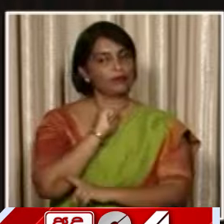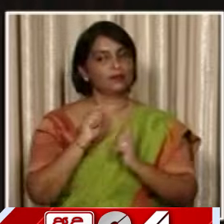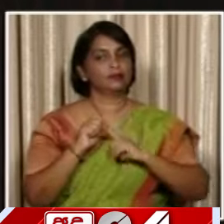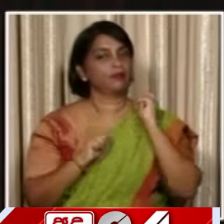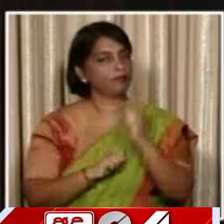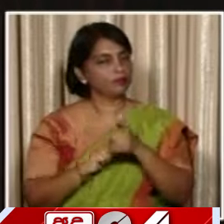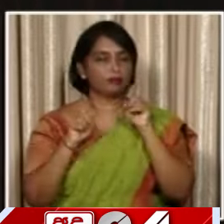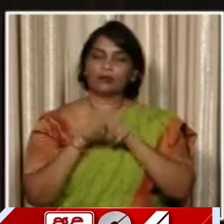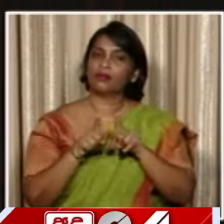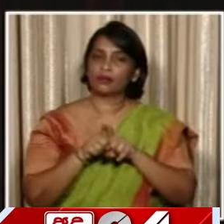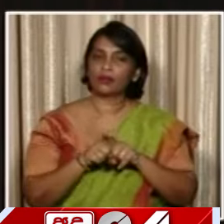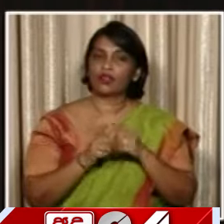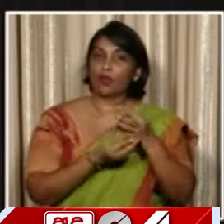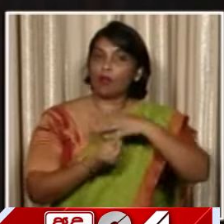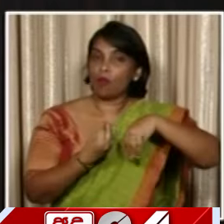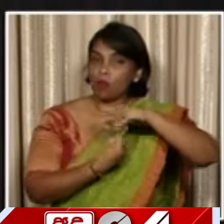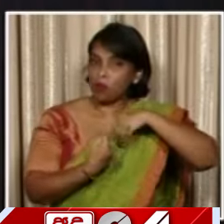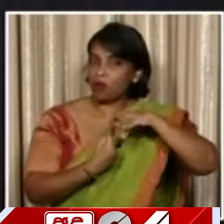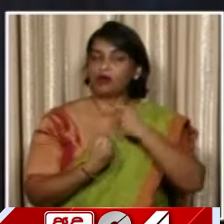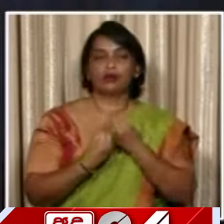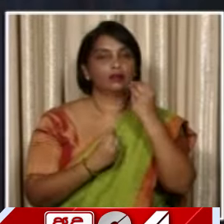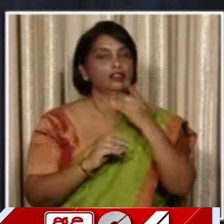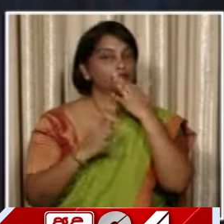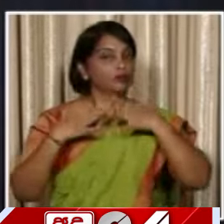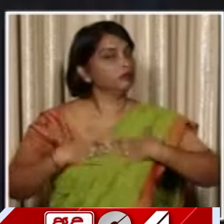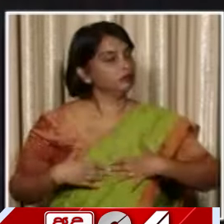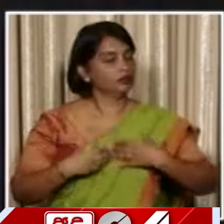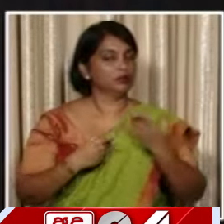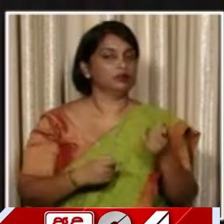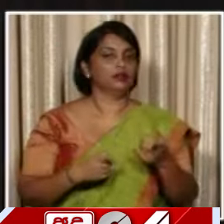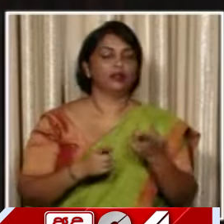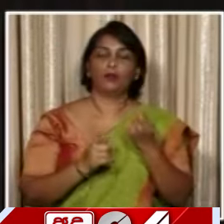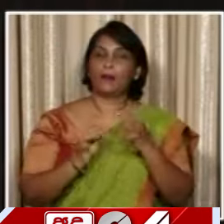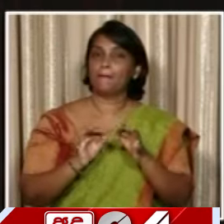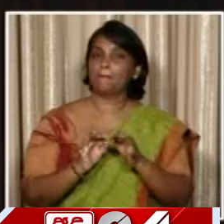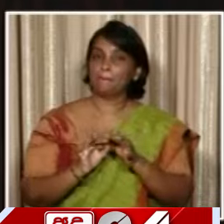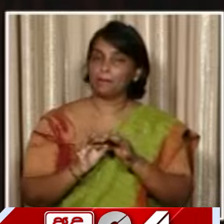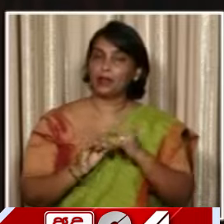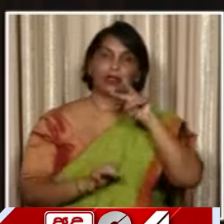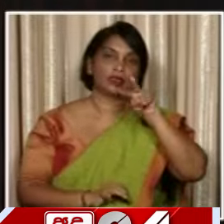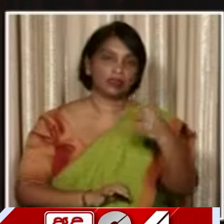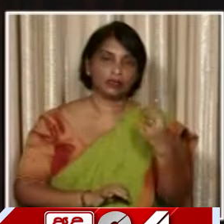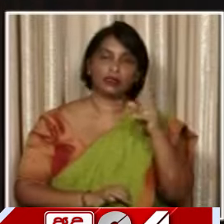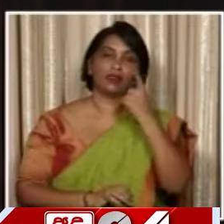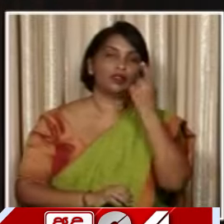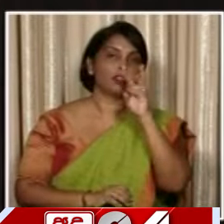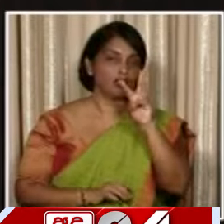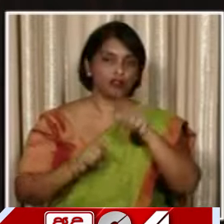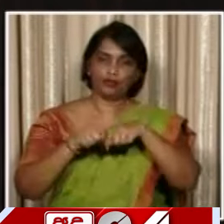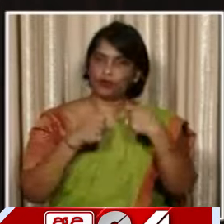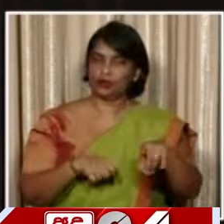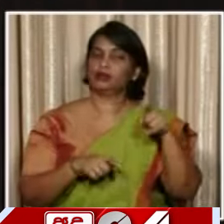දීමනාව සඳහා ඒ වගේම පොහොර සානාධාර පාසල් නිල ඇඳුම් සඳහා රුපියල් බිලියන 213ක් වැය කරලා